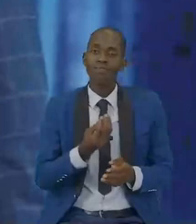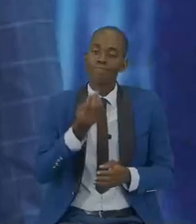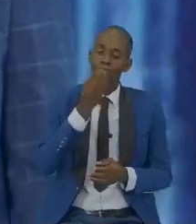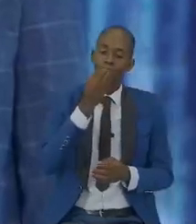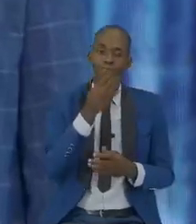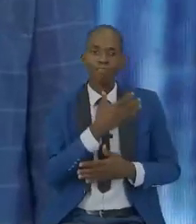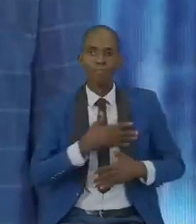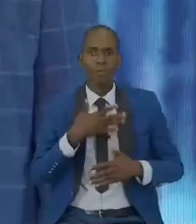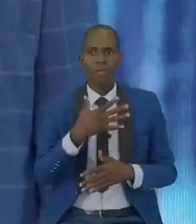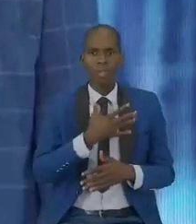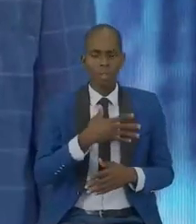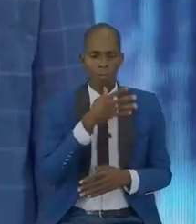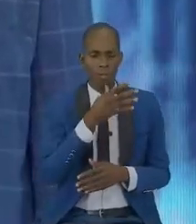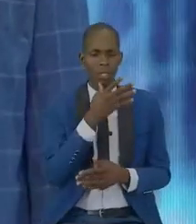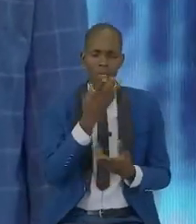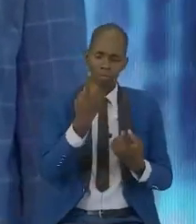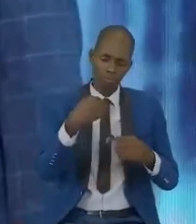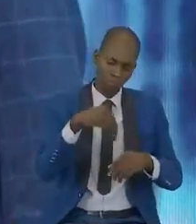ta maman est entrée,